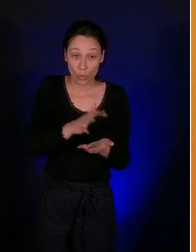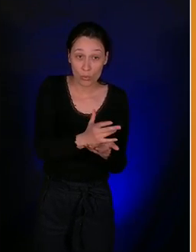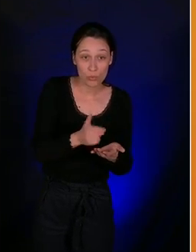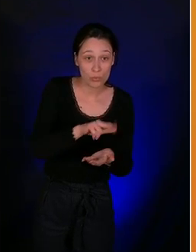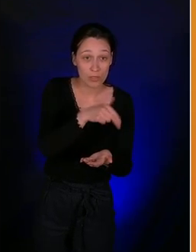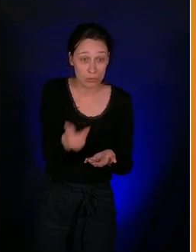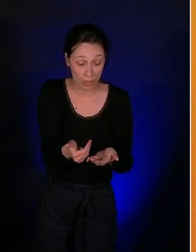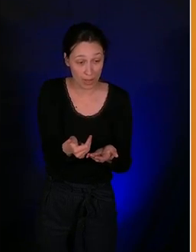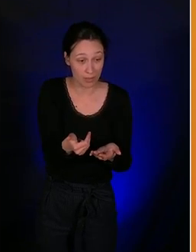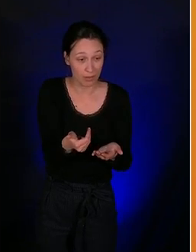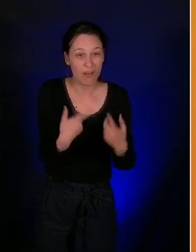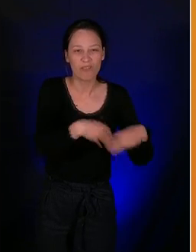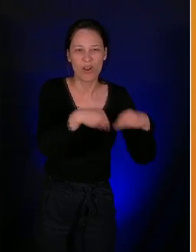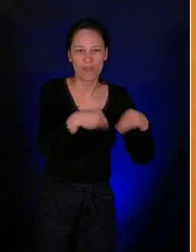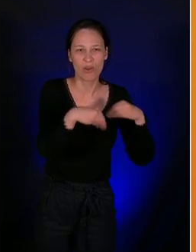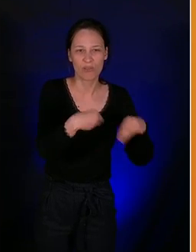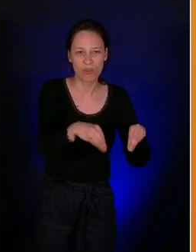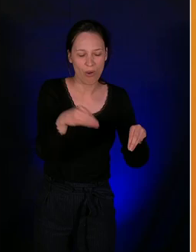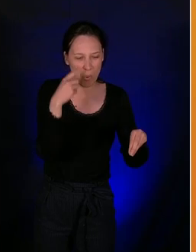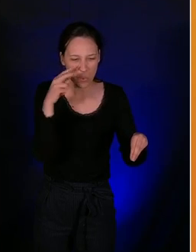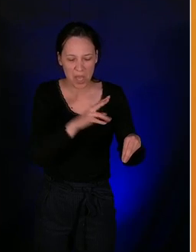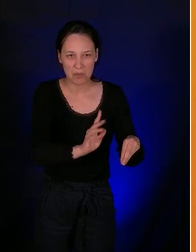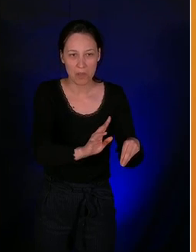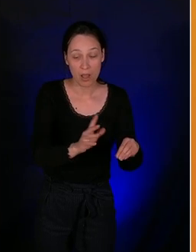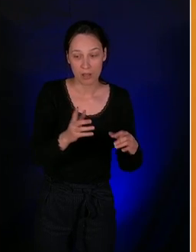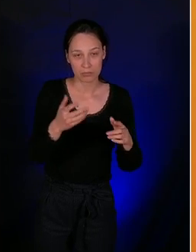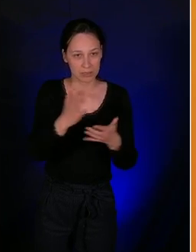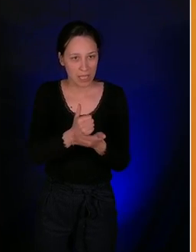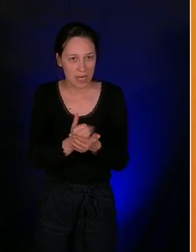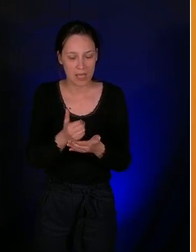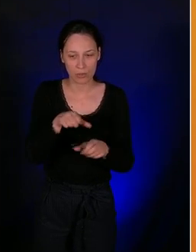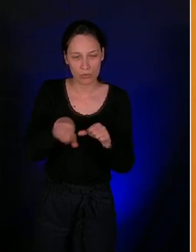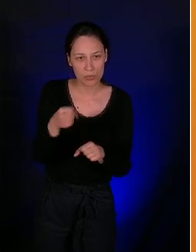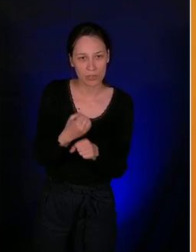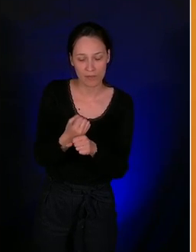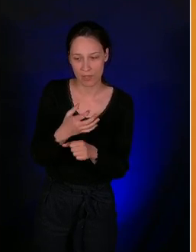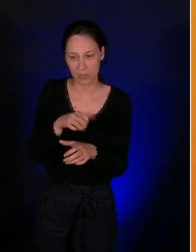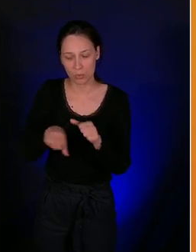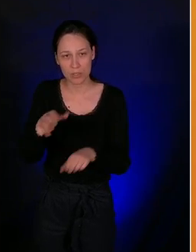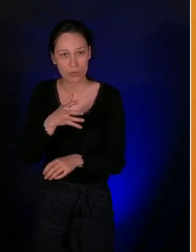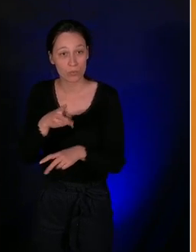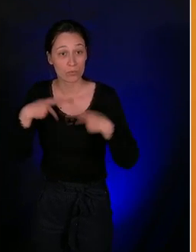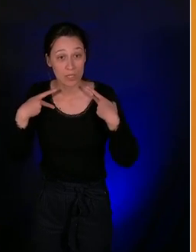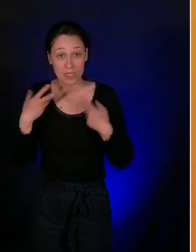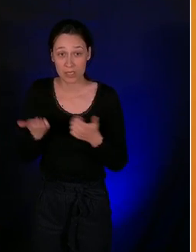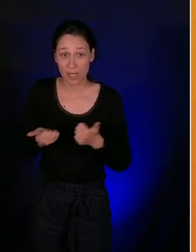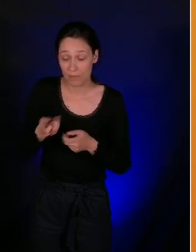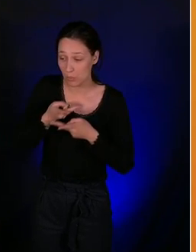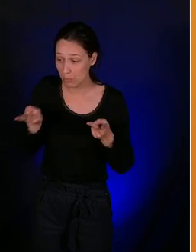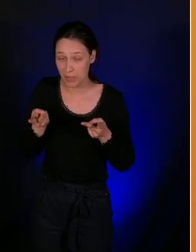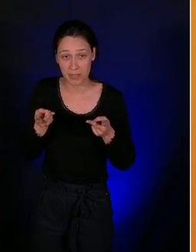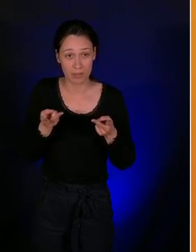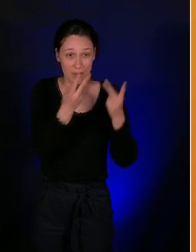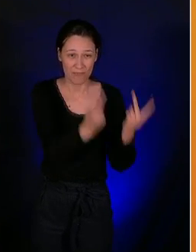nos biens communs, de nos salaires, de nos conditions de travail, de nos conditions de vie, de nos services publics. La CGT est bel et